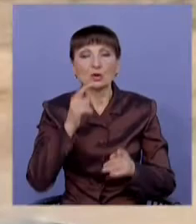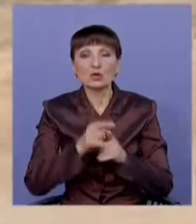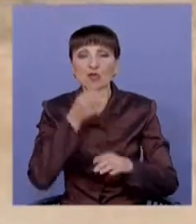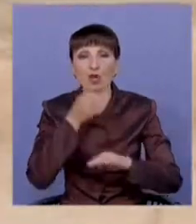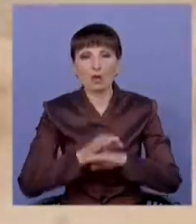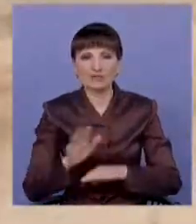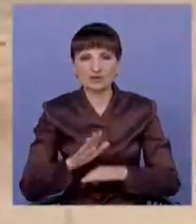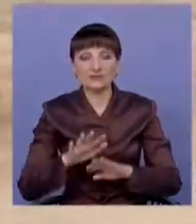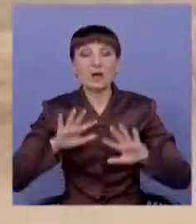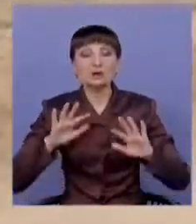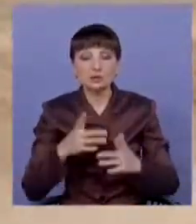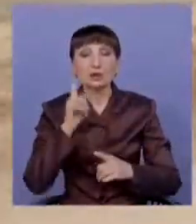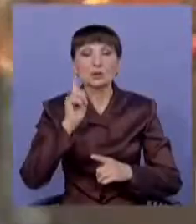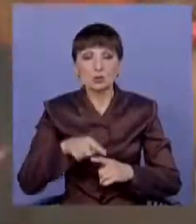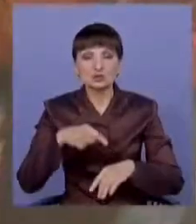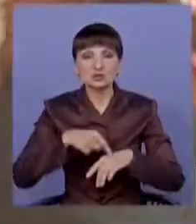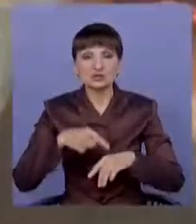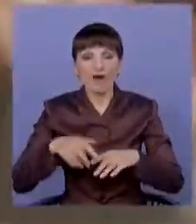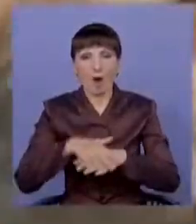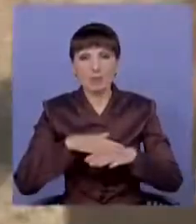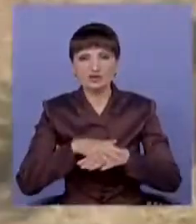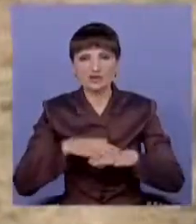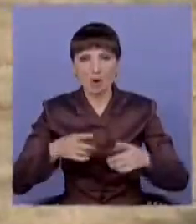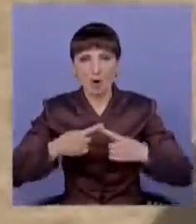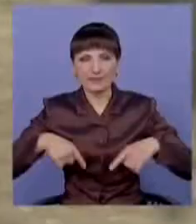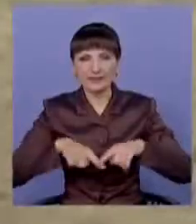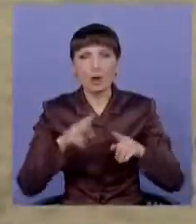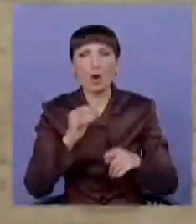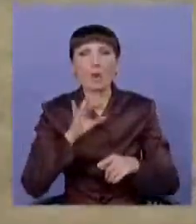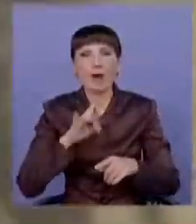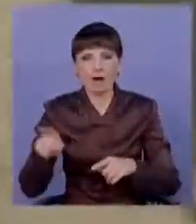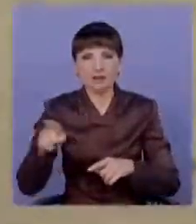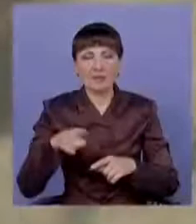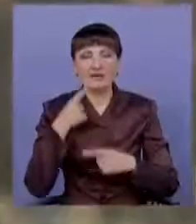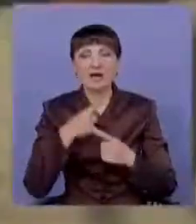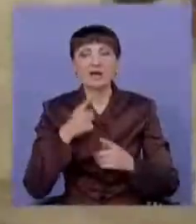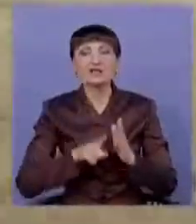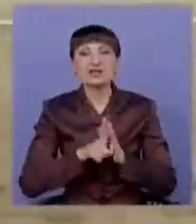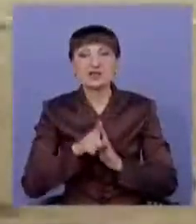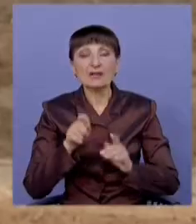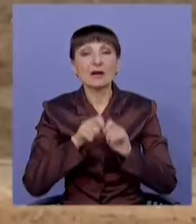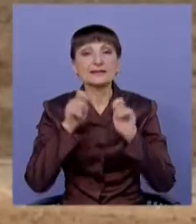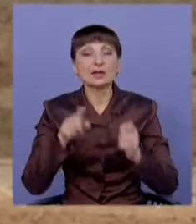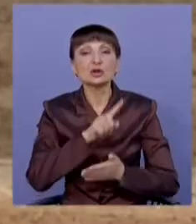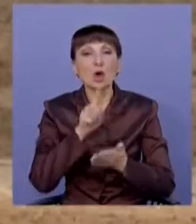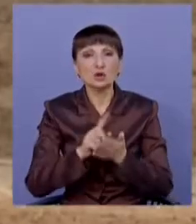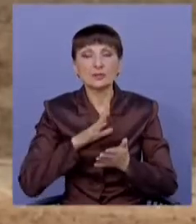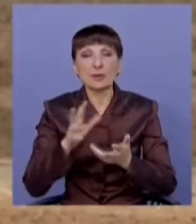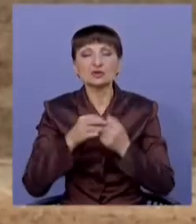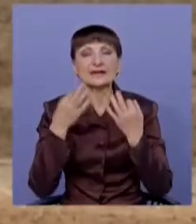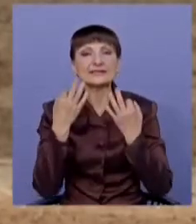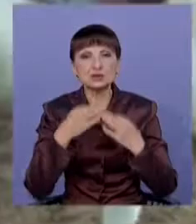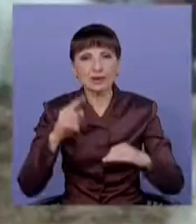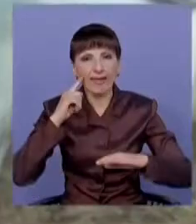отвечал. На случившееся тут же среагировали в общественном объединении кокпаристов. Там считают, что сначала организаторы должны получить